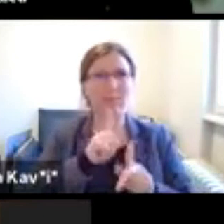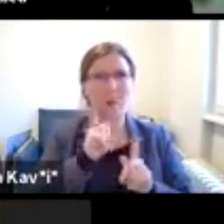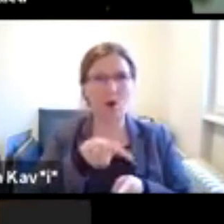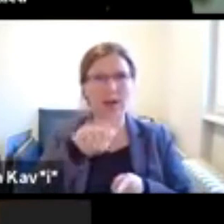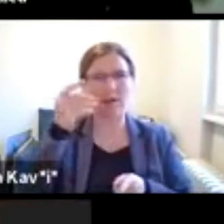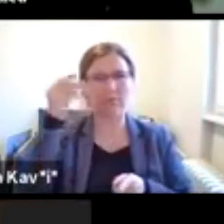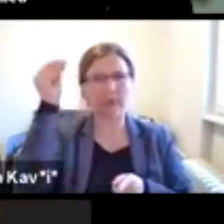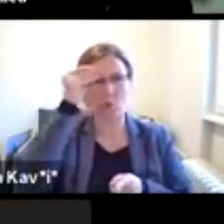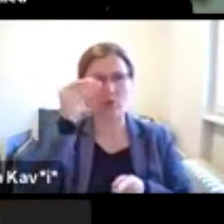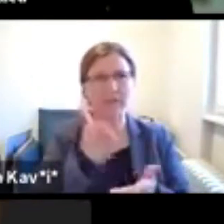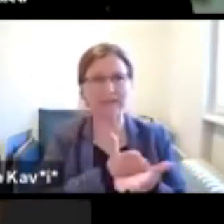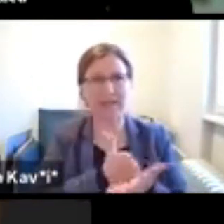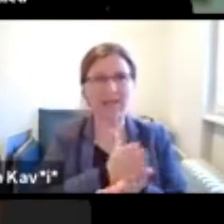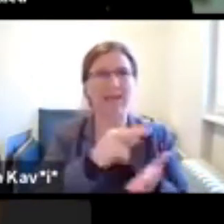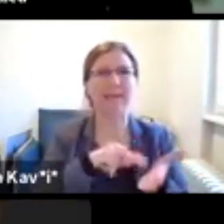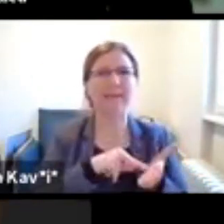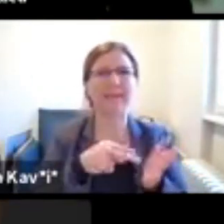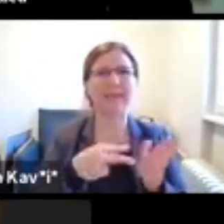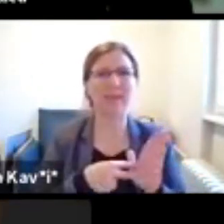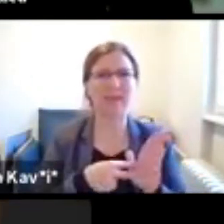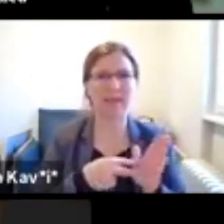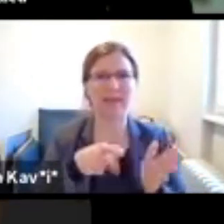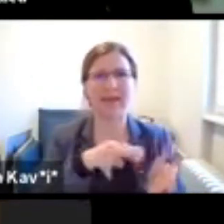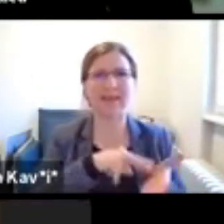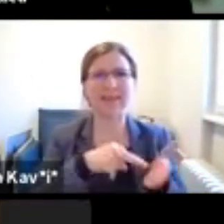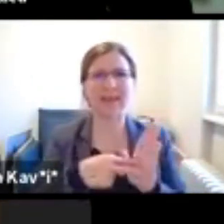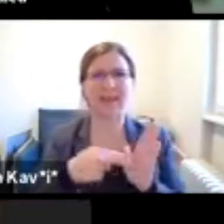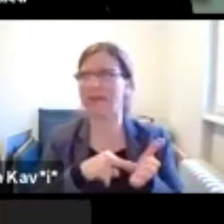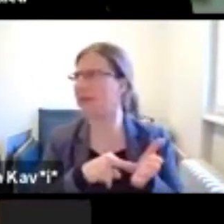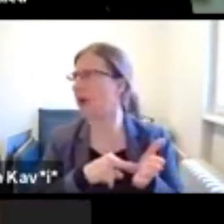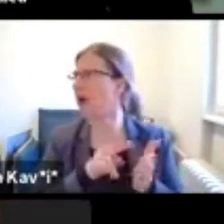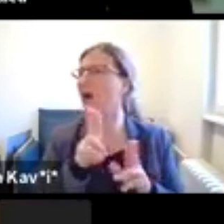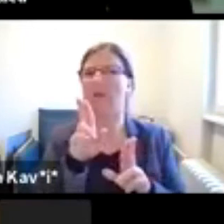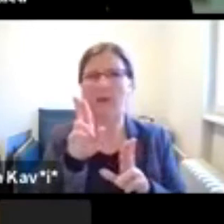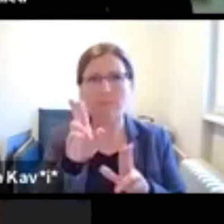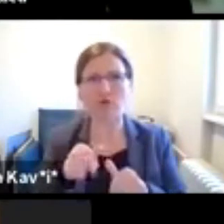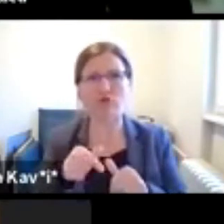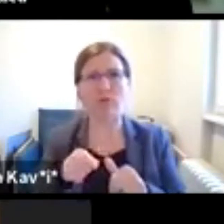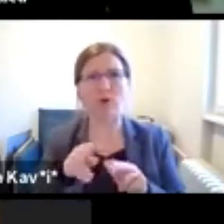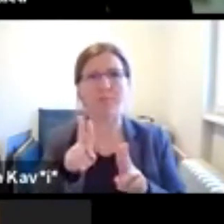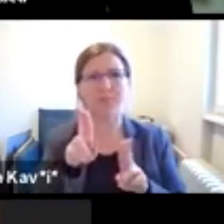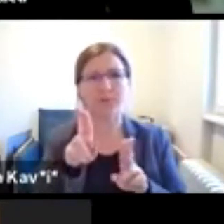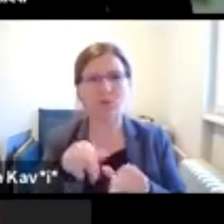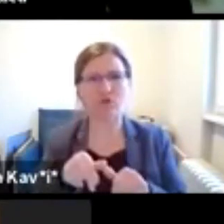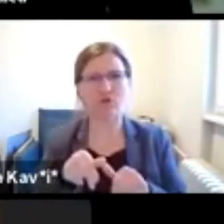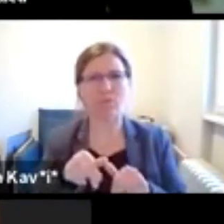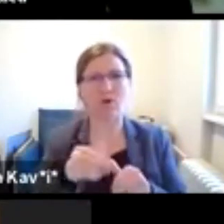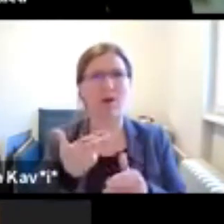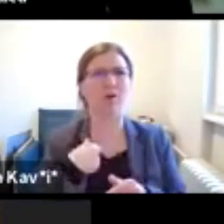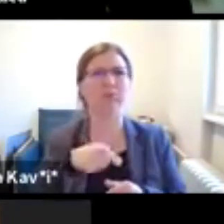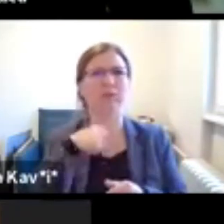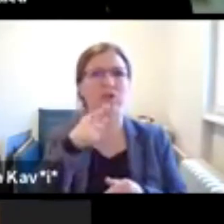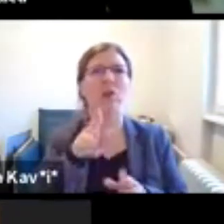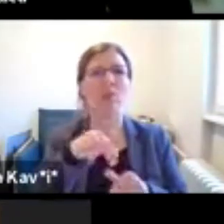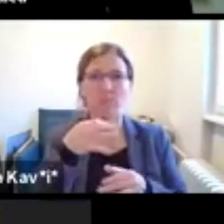što većoj mjeri i da možemo biti i tu sve, da velimo,